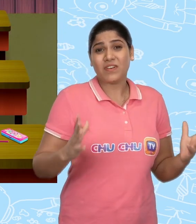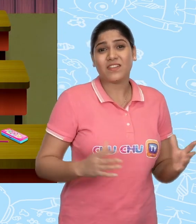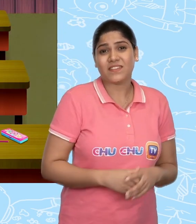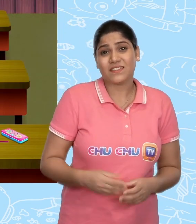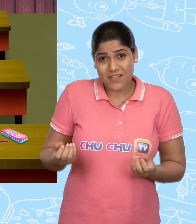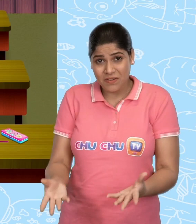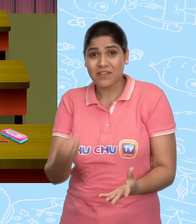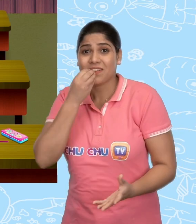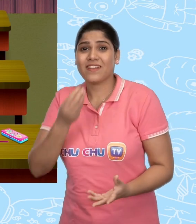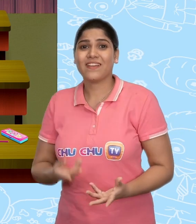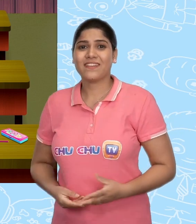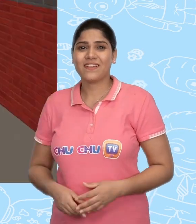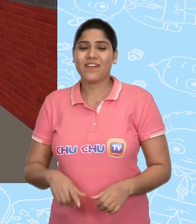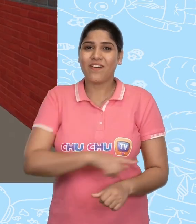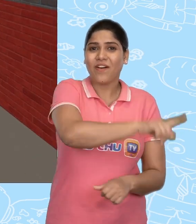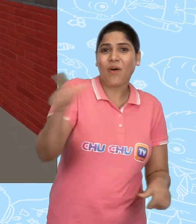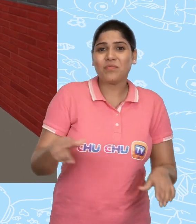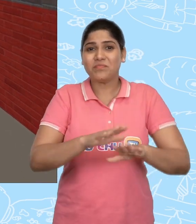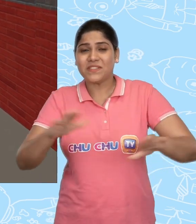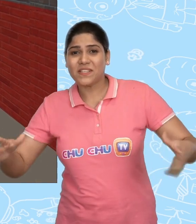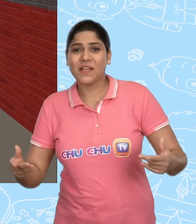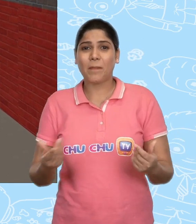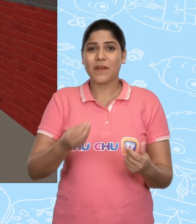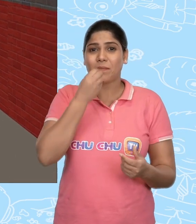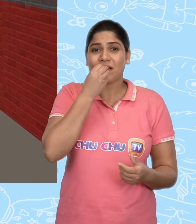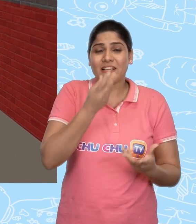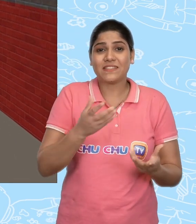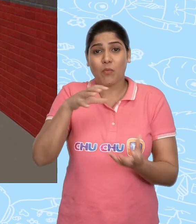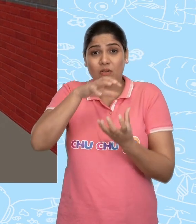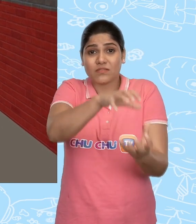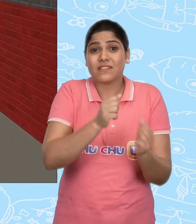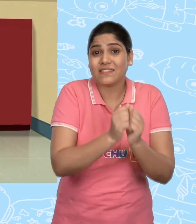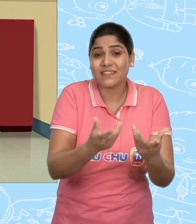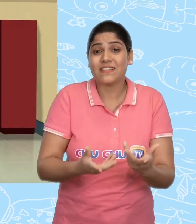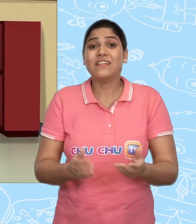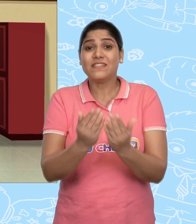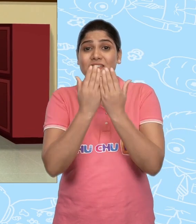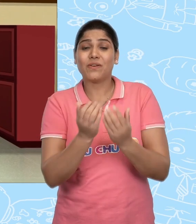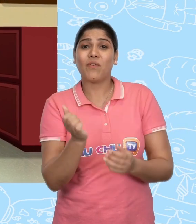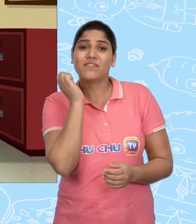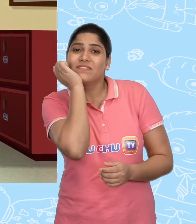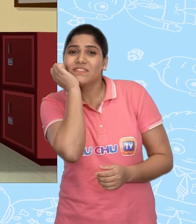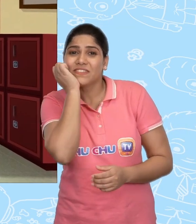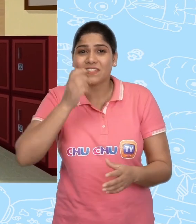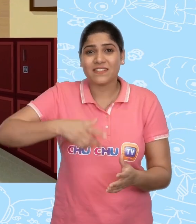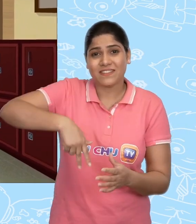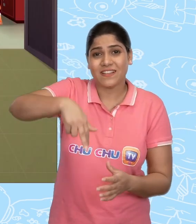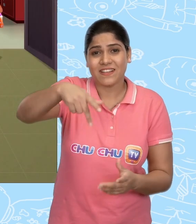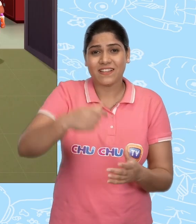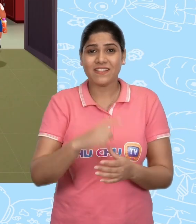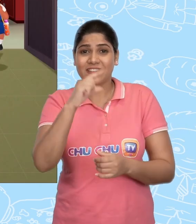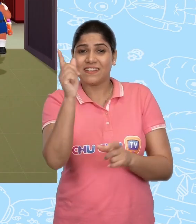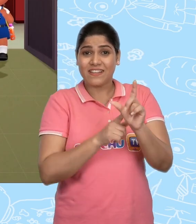है। चलो खाना खाते हैं। सभी बच्चे अपने अपने लंच बॉक्सेस के साथ स्कूल कैफेटेरिया की ओर जाने